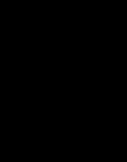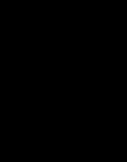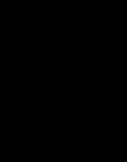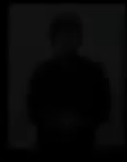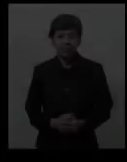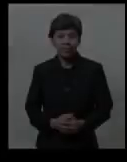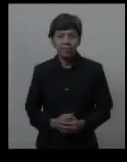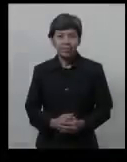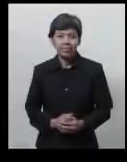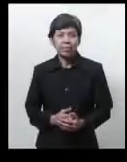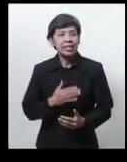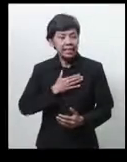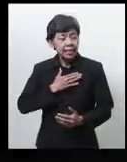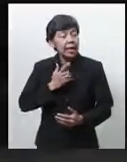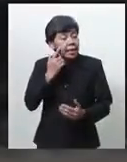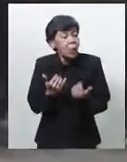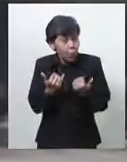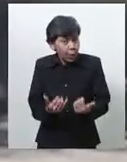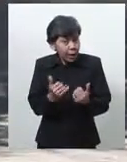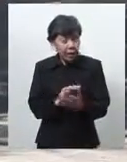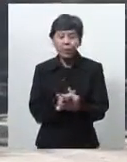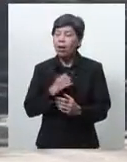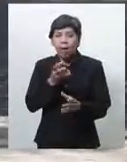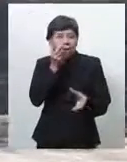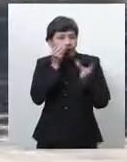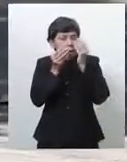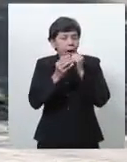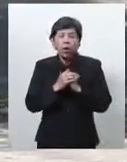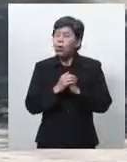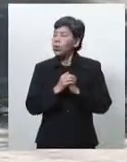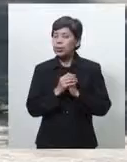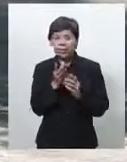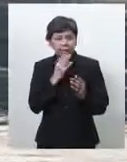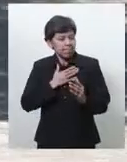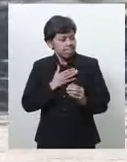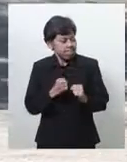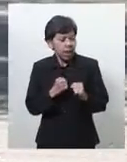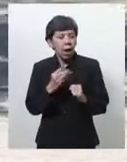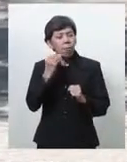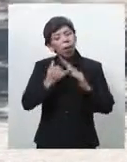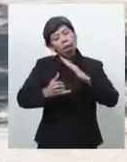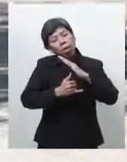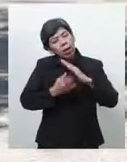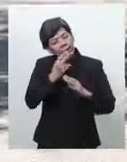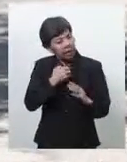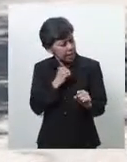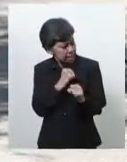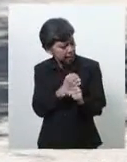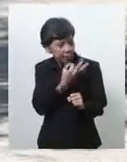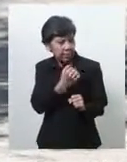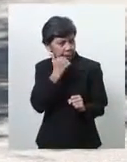อุ๋ยก็หวังว่าเรื่องราวในวันนี้จะเป็นแรงบันดาลใจให้กับคนพิการที่อยู่กับบ้านอยากทำงานกันมากขึ้นนะค